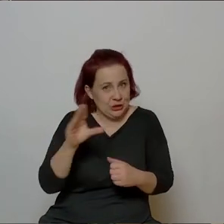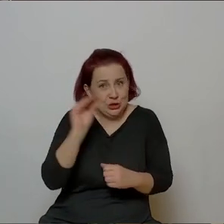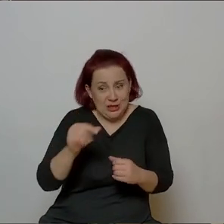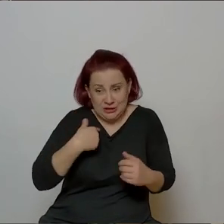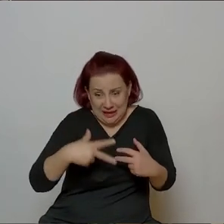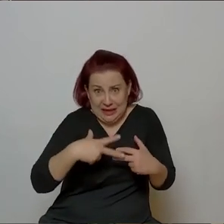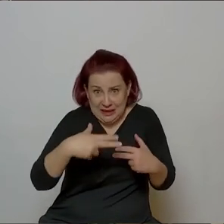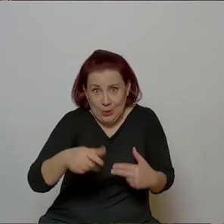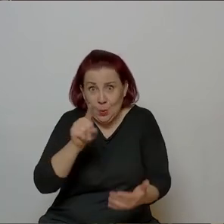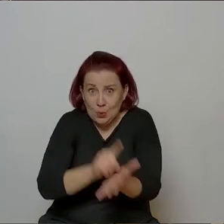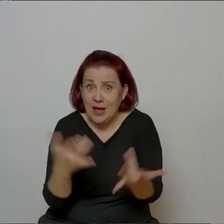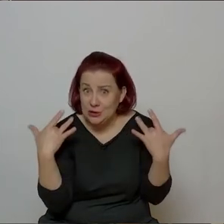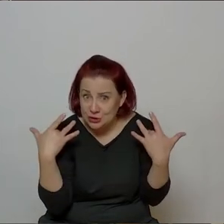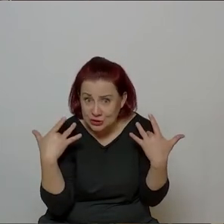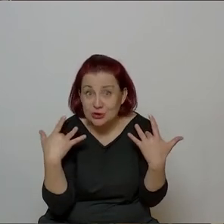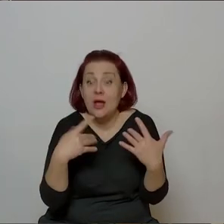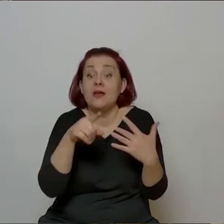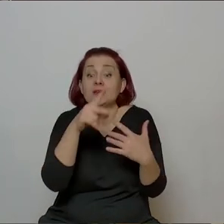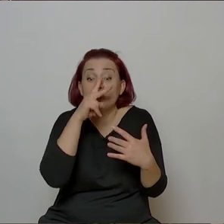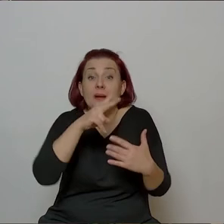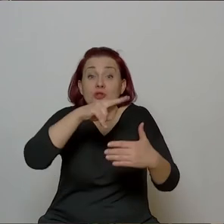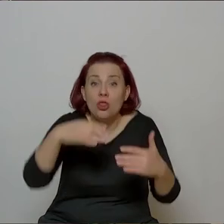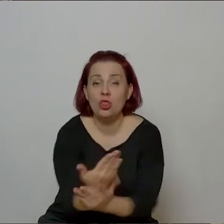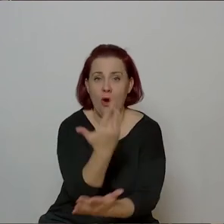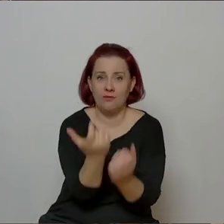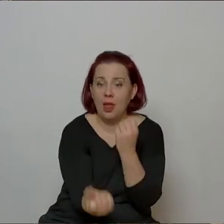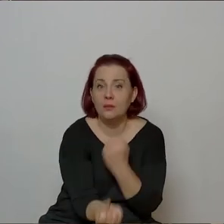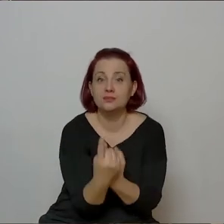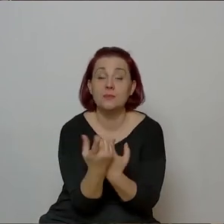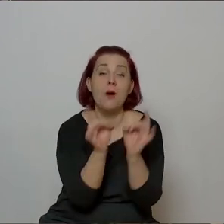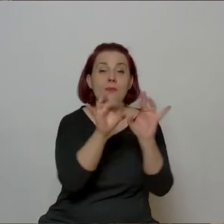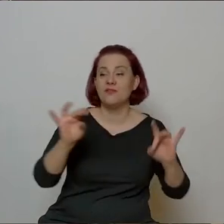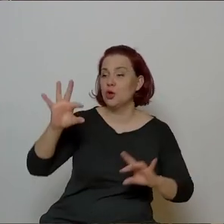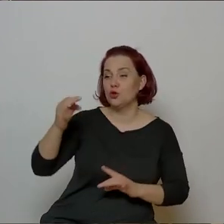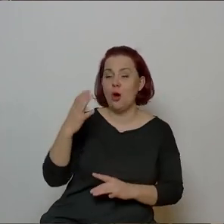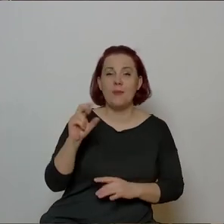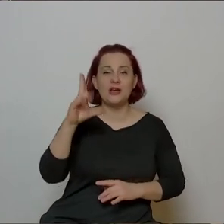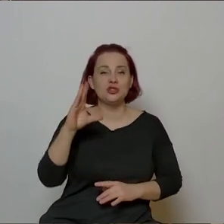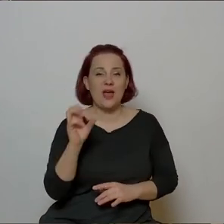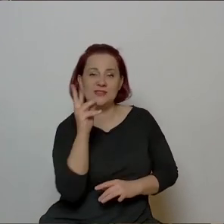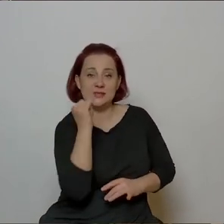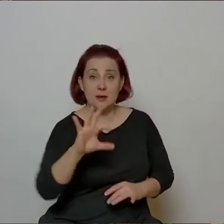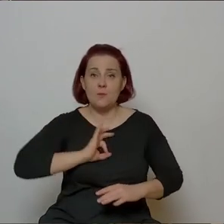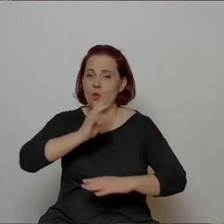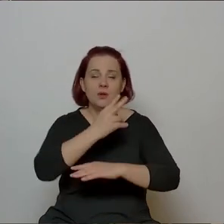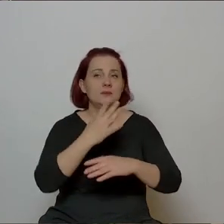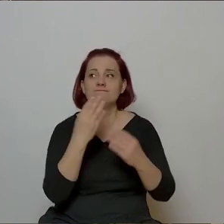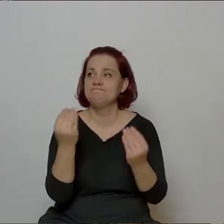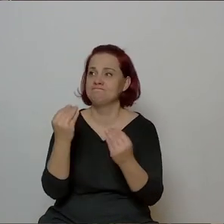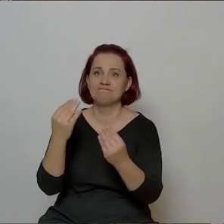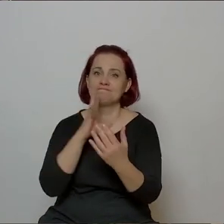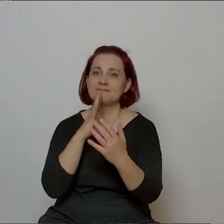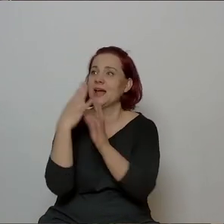już będzie świtać nowe, bo proszę Państwa, profesor Tomaszewski Mieczysław, mój mentor, moja latarnia